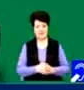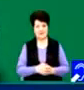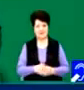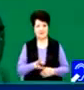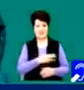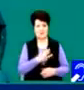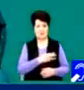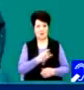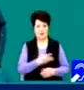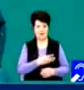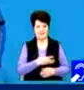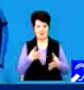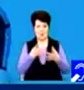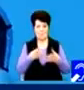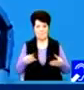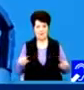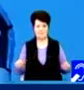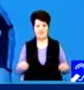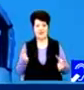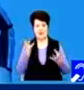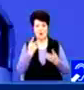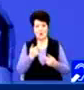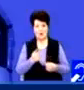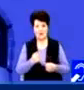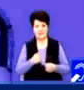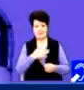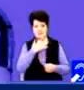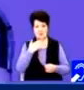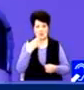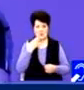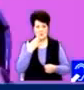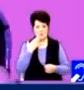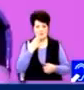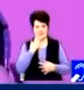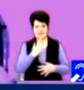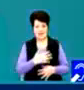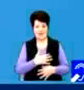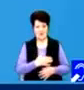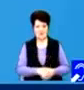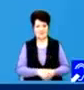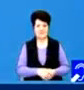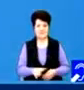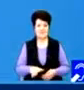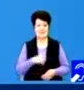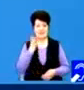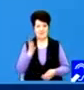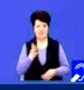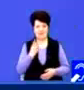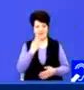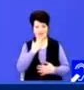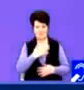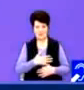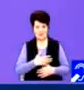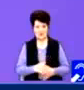Îți doresc o primăvară colorată și multă inspirație să fii zâmbitoare